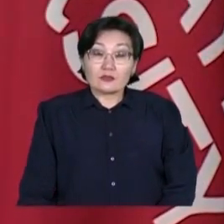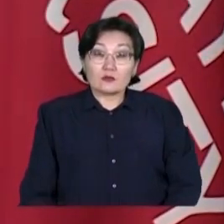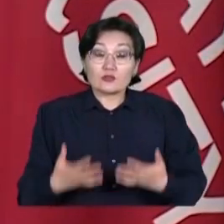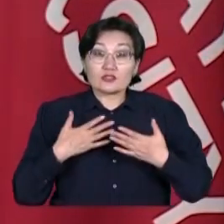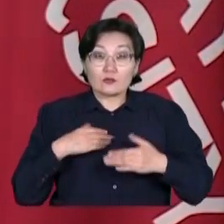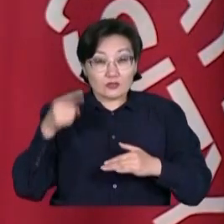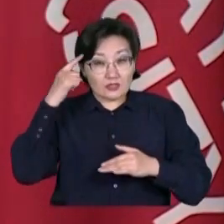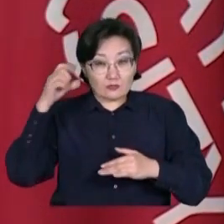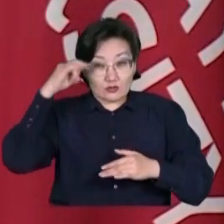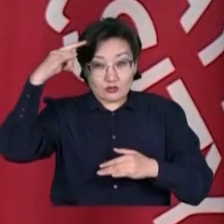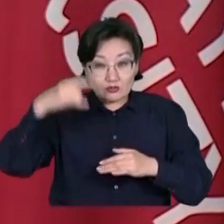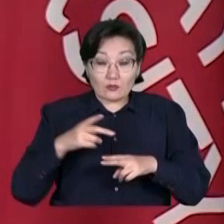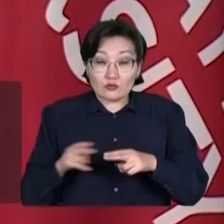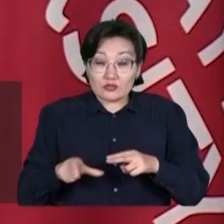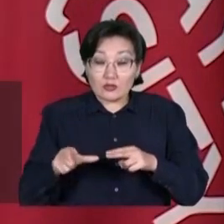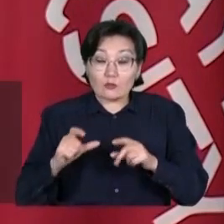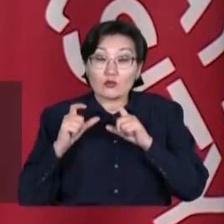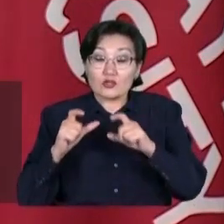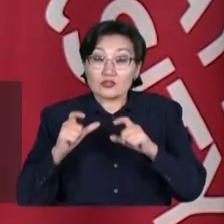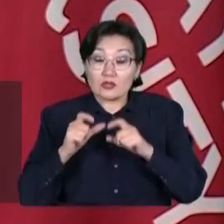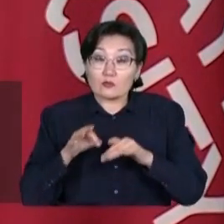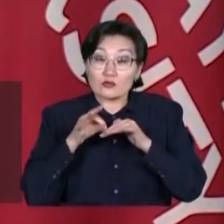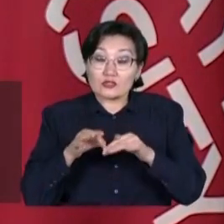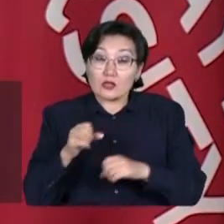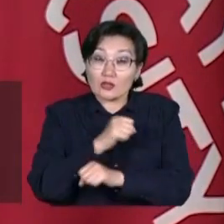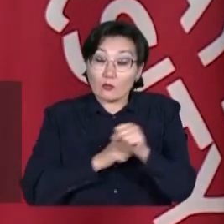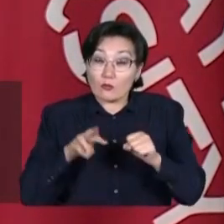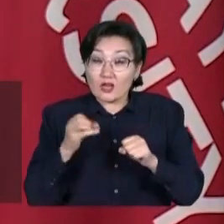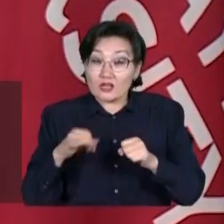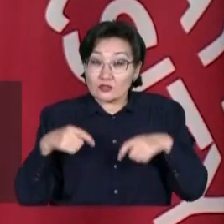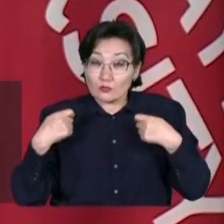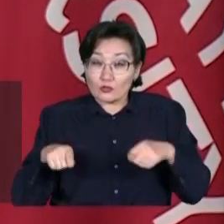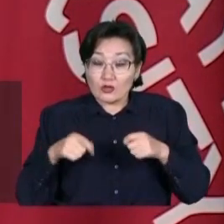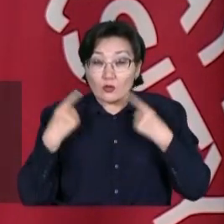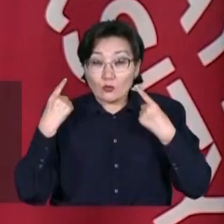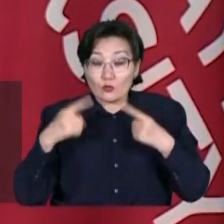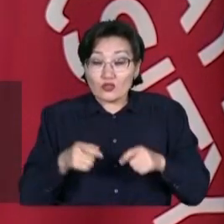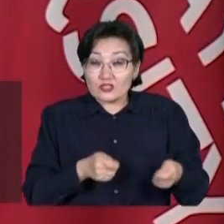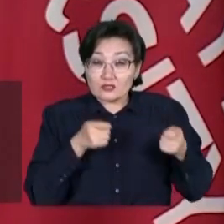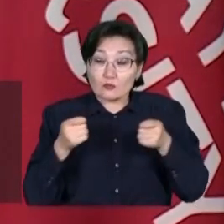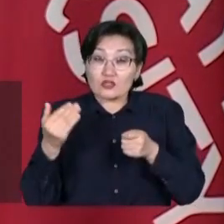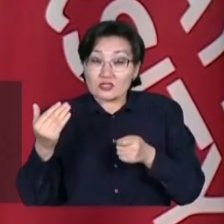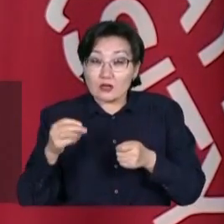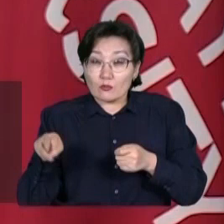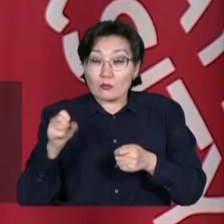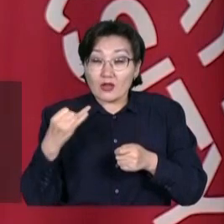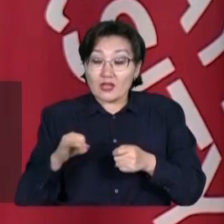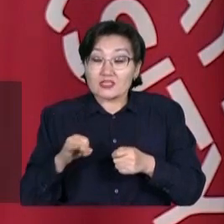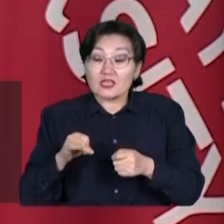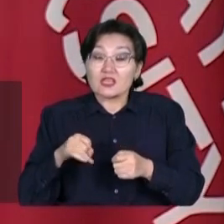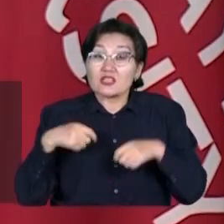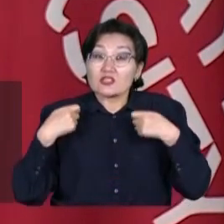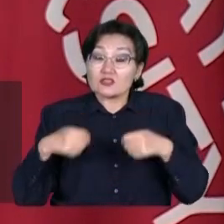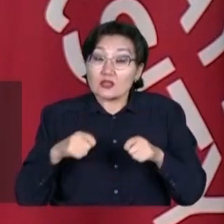Біздің ойымызша Қазақстан темір жолы жүк тасымалы мотор майларын сату кезінде өзге жеткізушілерді кемсітіп, олардың май сатып алу ісіне